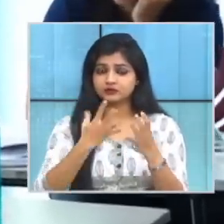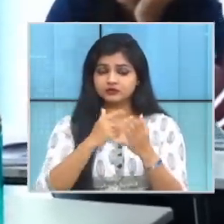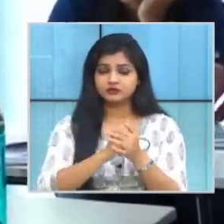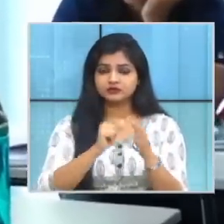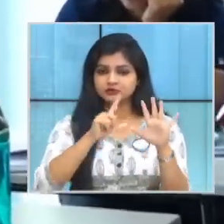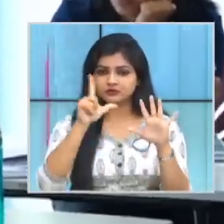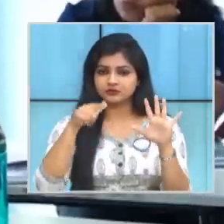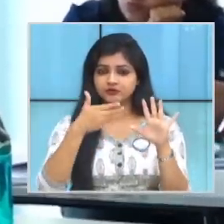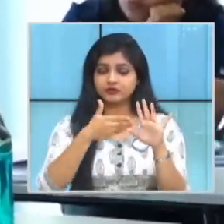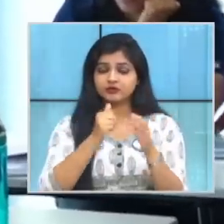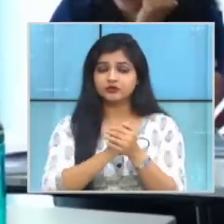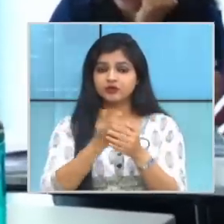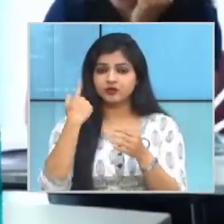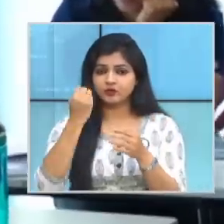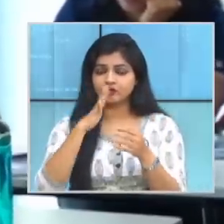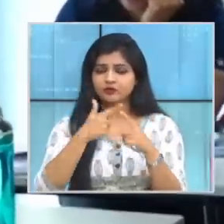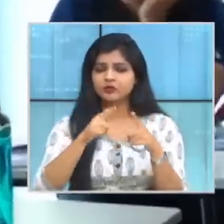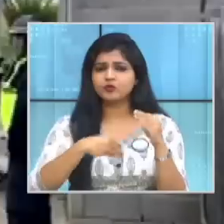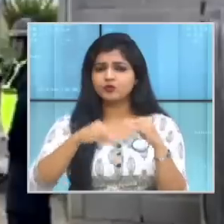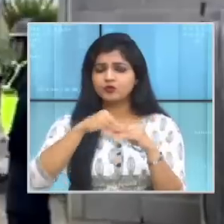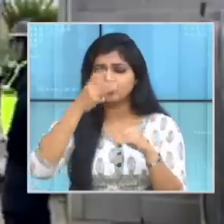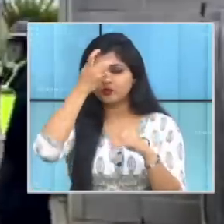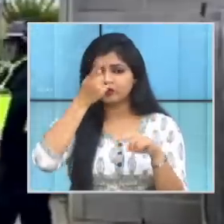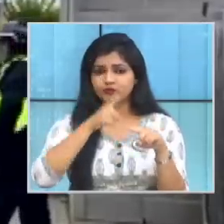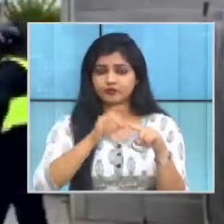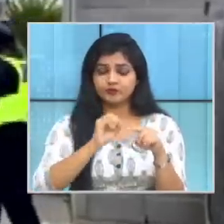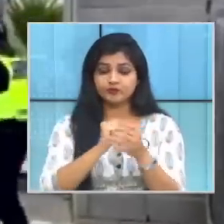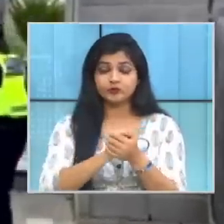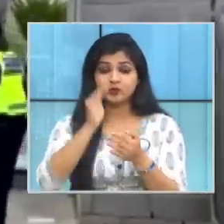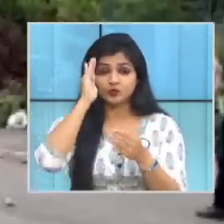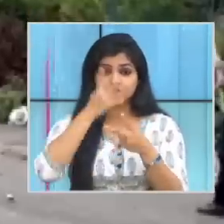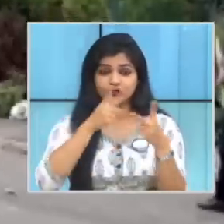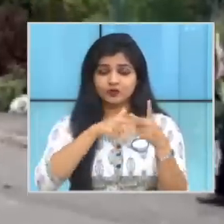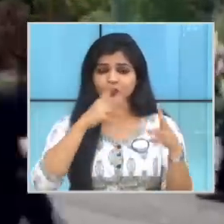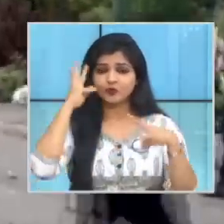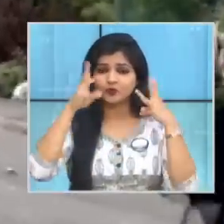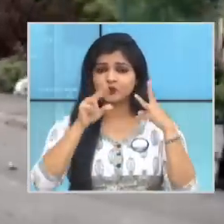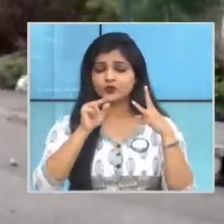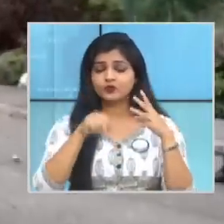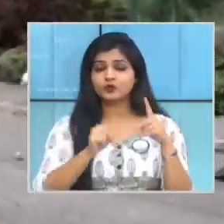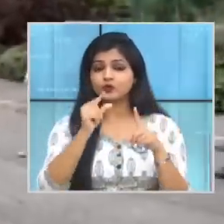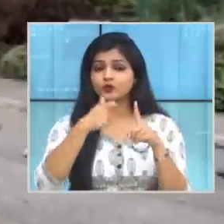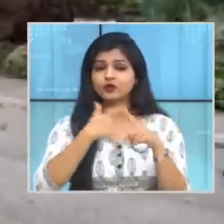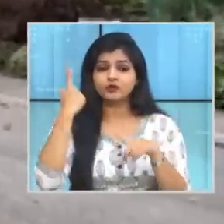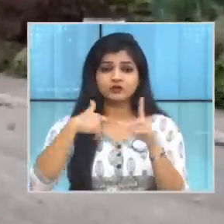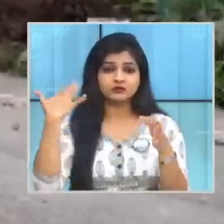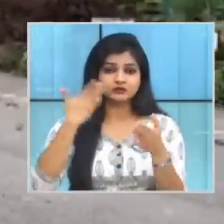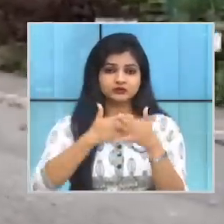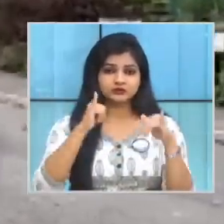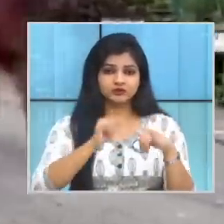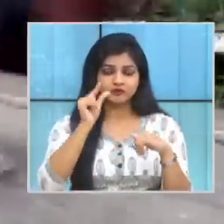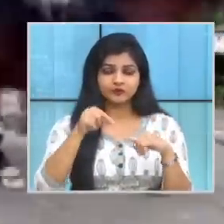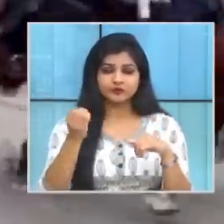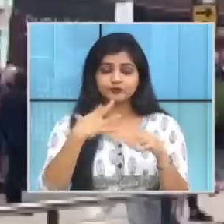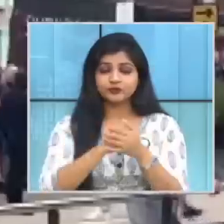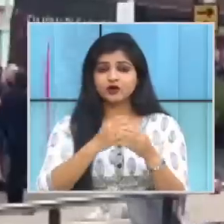7th പക്ഷേ ഞങ്ങൾക്ക് ഒരു പ്രോബ്ലംസ് ഒന്നും ഉണ്ടായില്ല. വാർത്തകളിൽ ആശങ്കപ്പെടേണ്ടെന്ന് വർഷങ്ങളായി ബ്രിട്ടനിൽ കഴിയുന്ന ജെയ്സി അഗസ്റ്റിൻ പറഞ്ഞു.